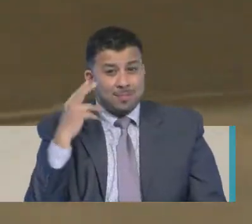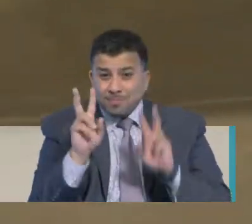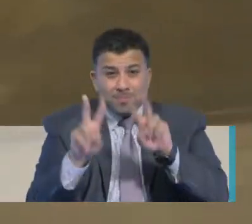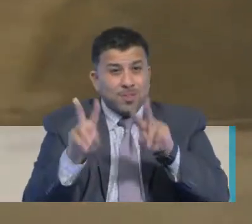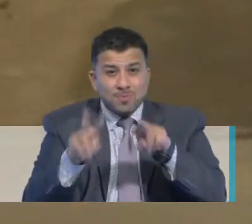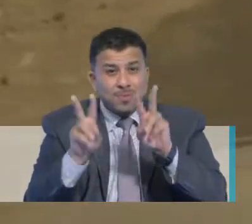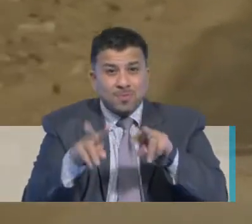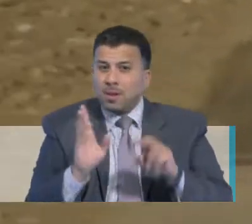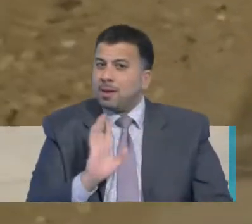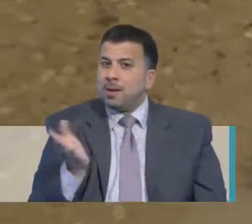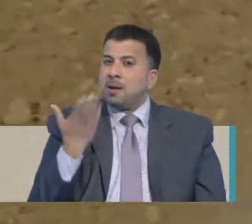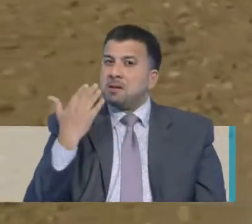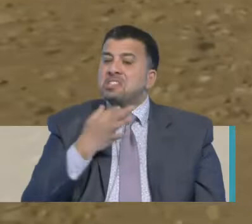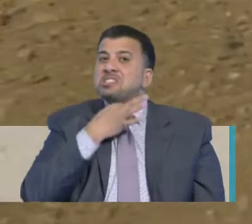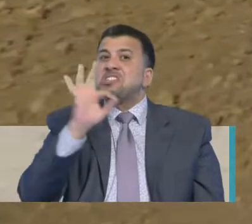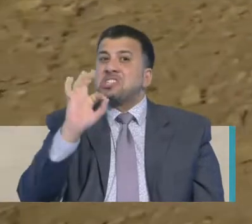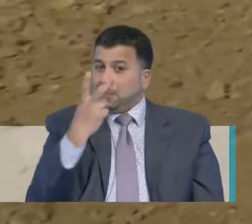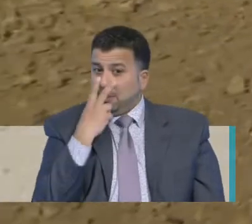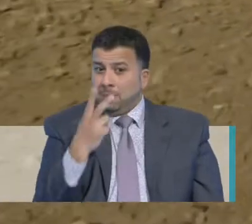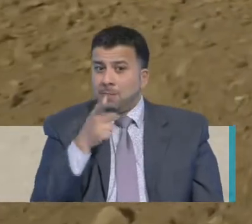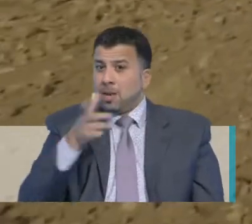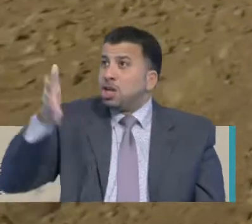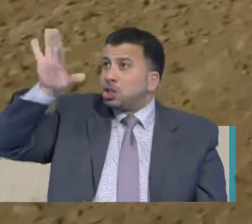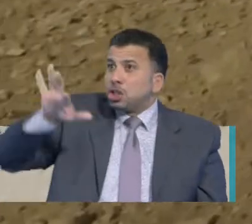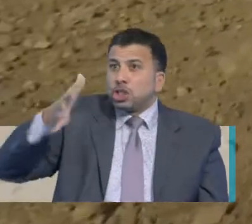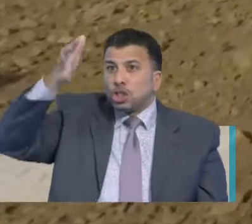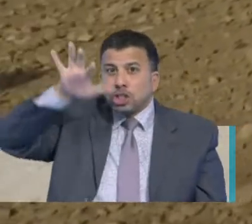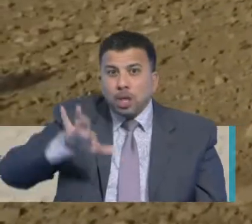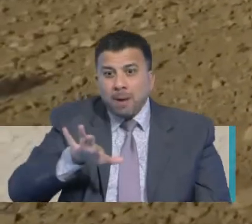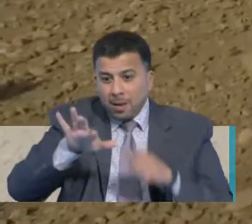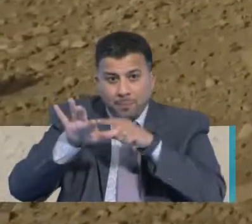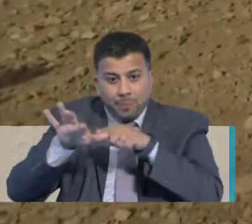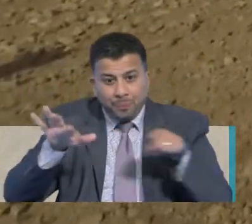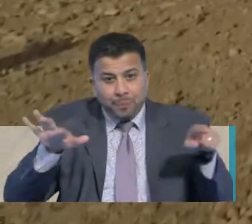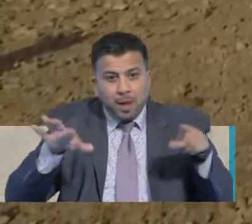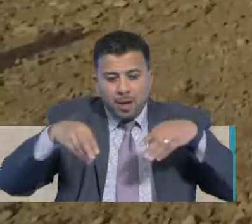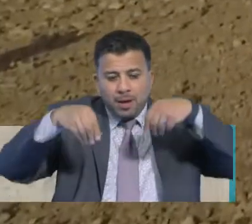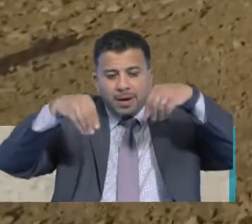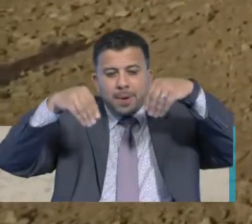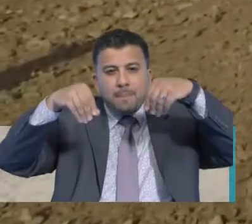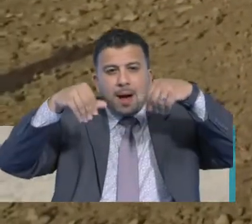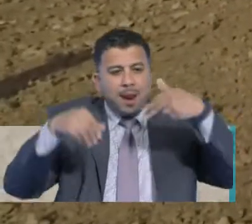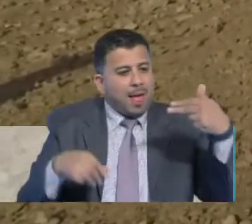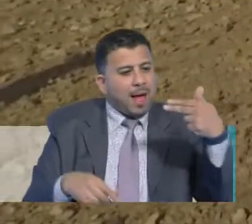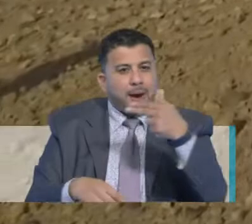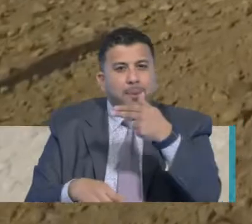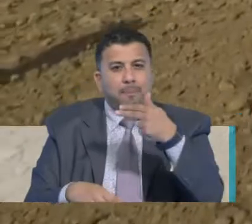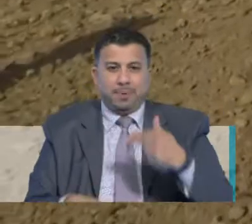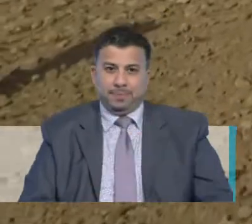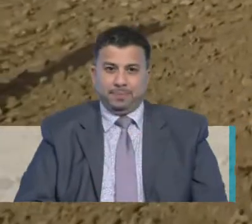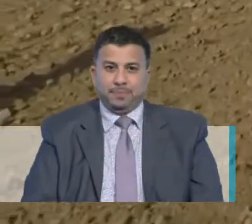النحو في الهواء الطلق، ليمتد من جبال الحجر شرقا إلى كثبان الرمال غربا.